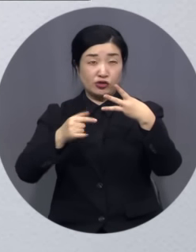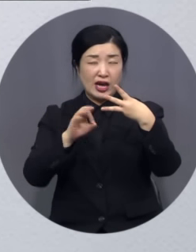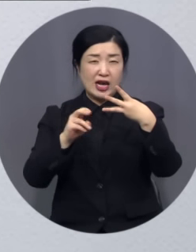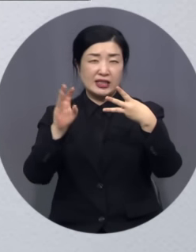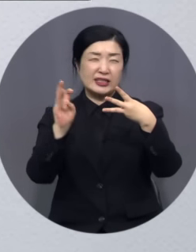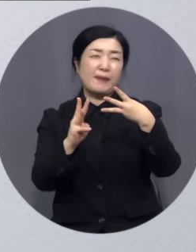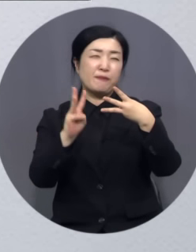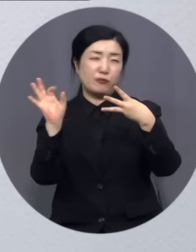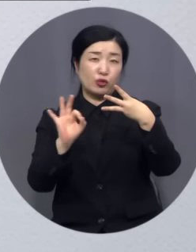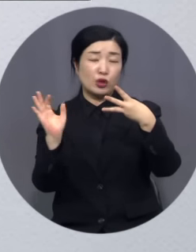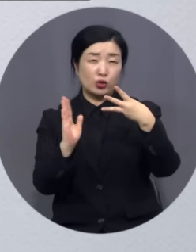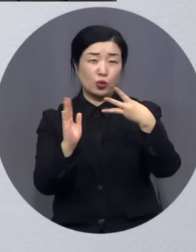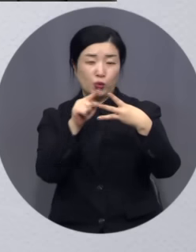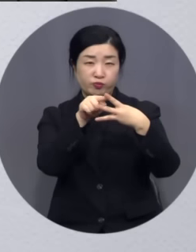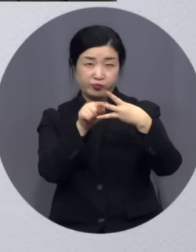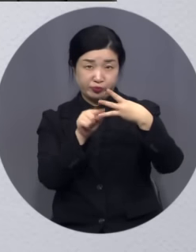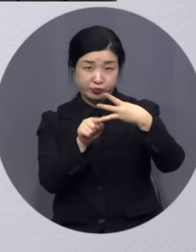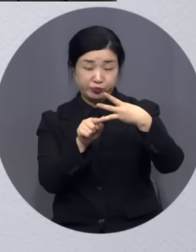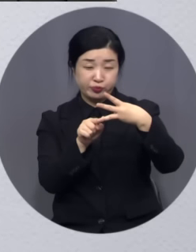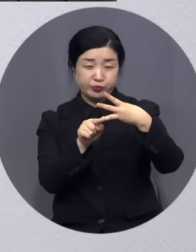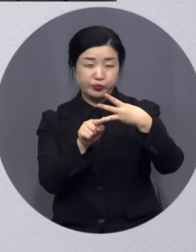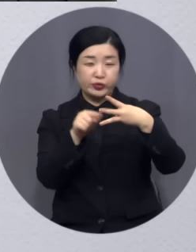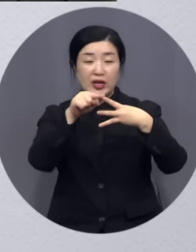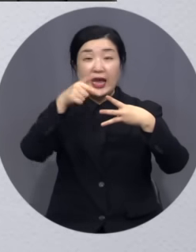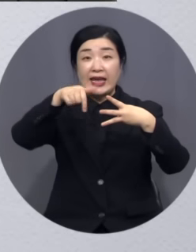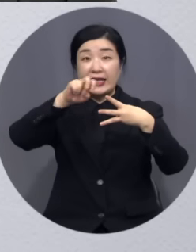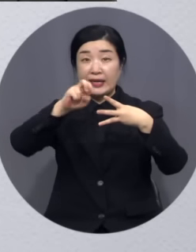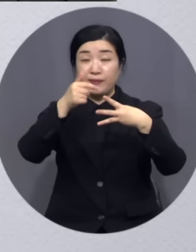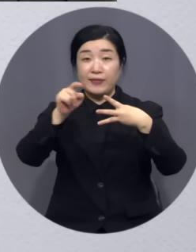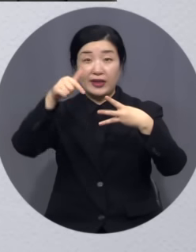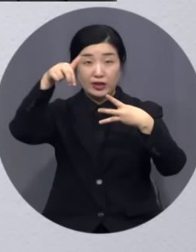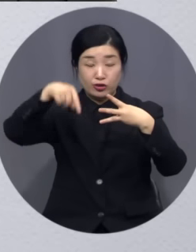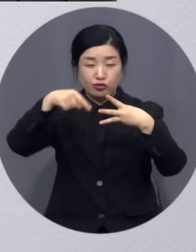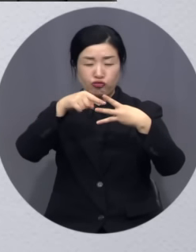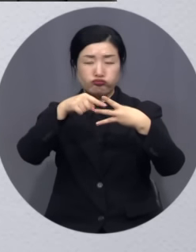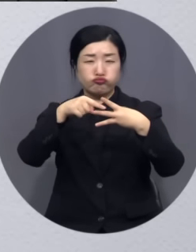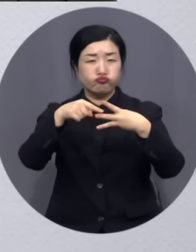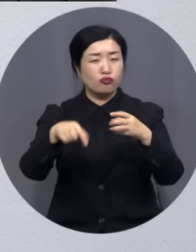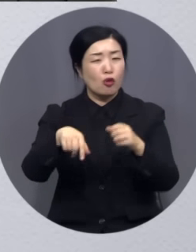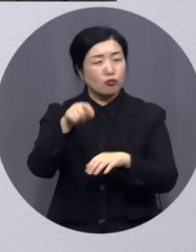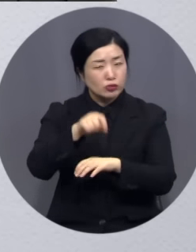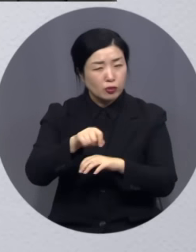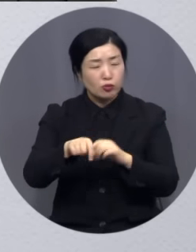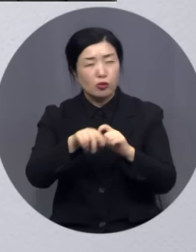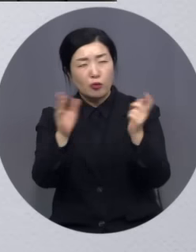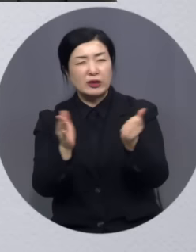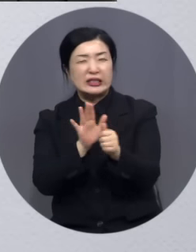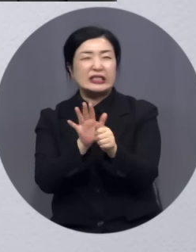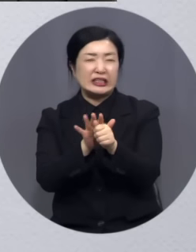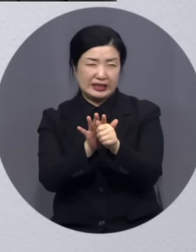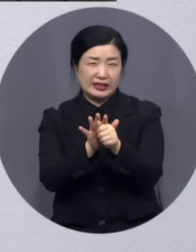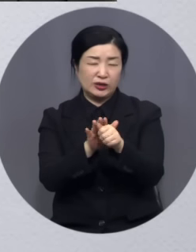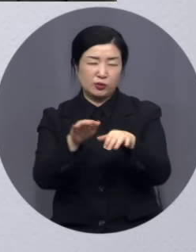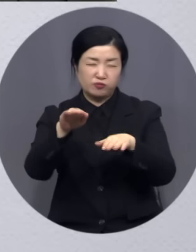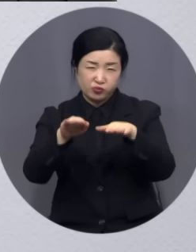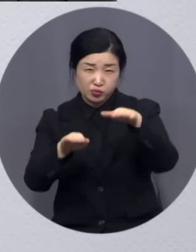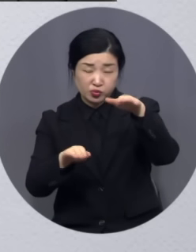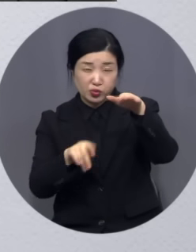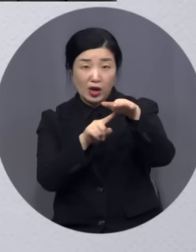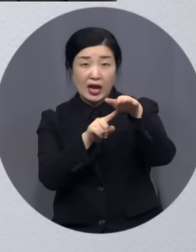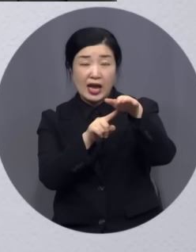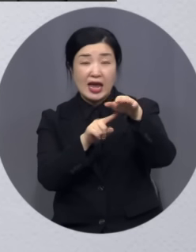3% 습니다 김한규 후보는 대부분 연령과 지역 직업에서 높은 지지도를 기록했는데 특히